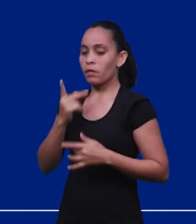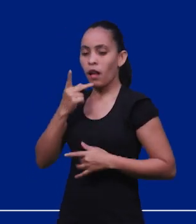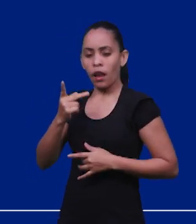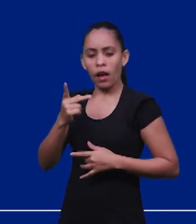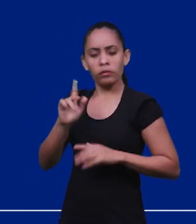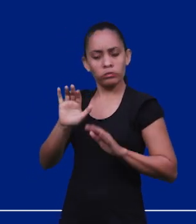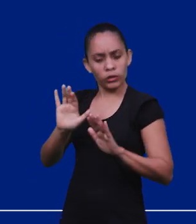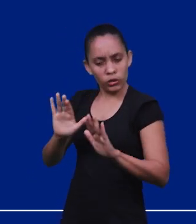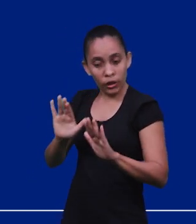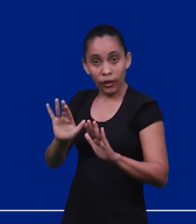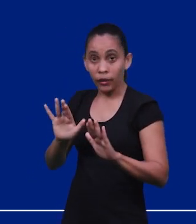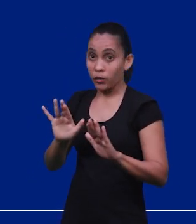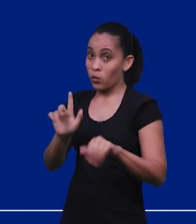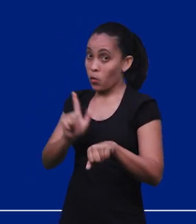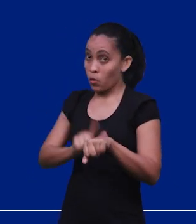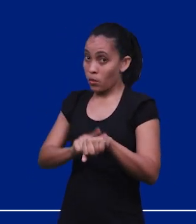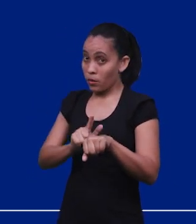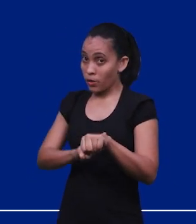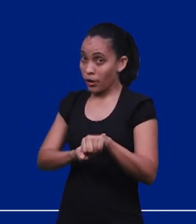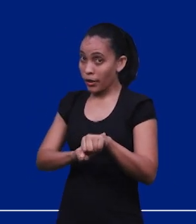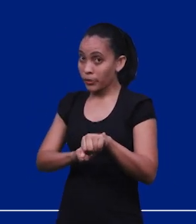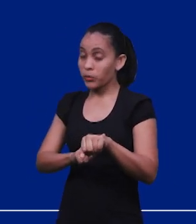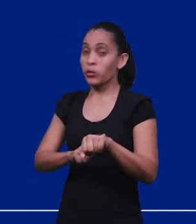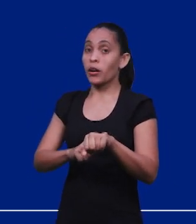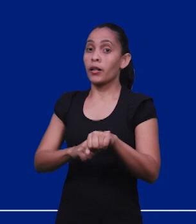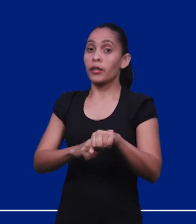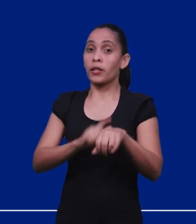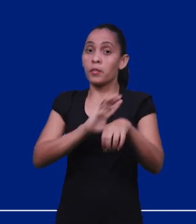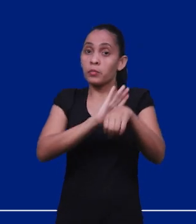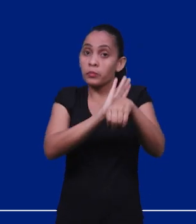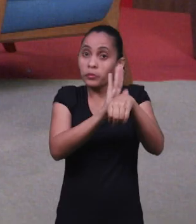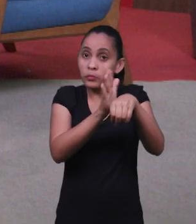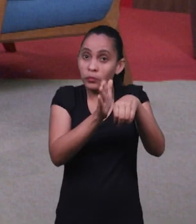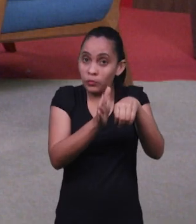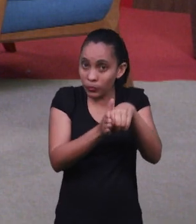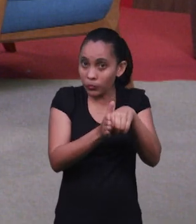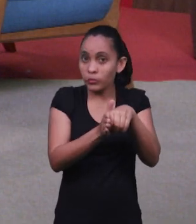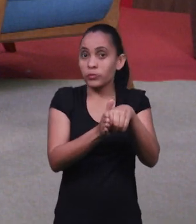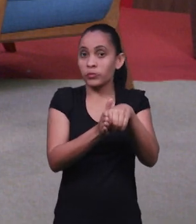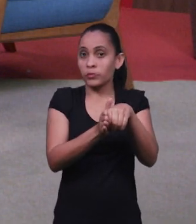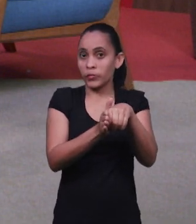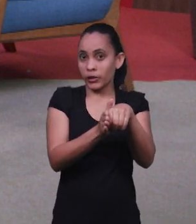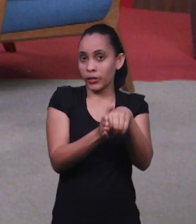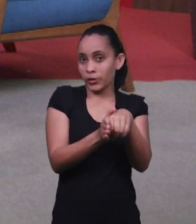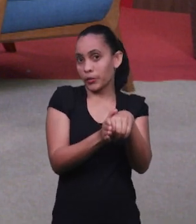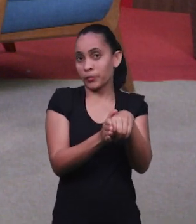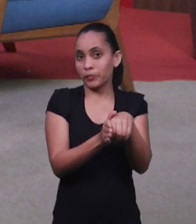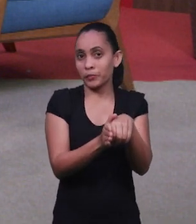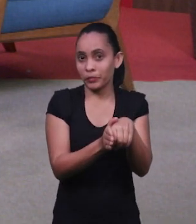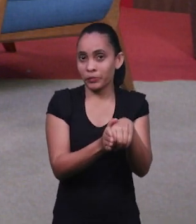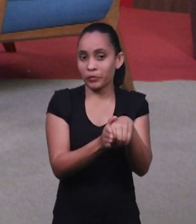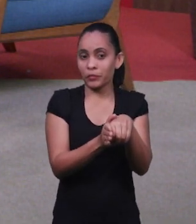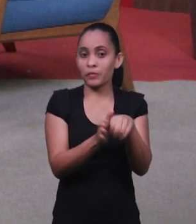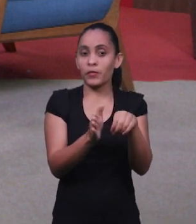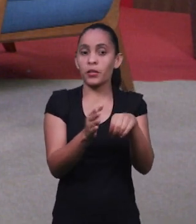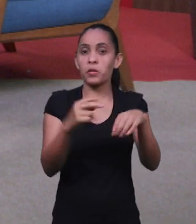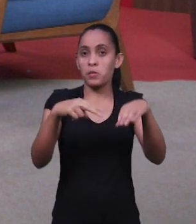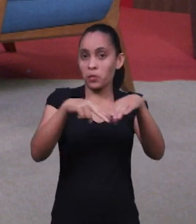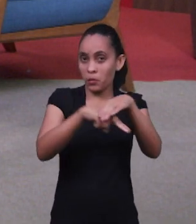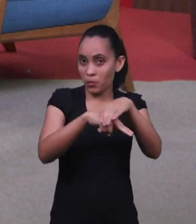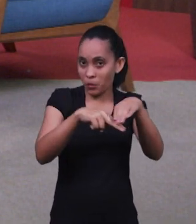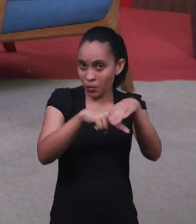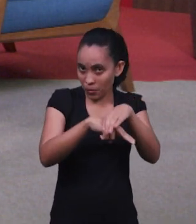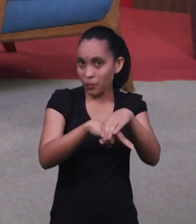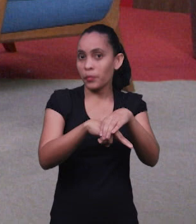laisse-la pour le jour de ma sépulture, elle a gardé cela. Donc on voit cela, vous